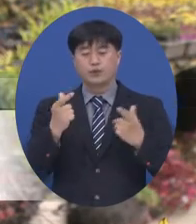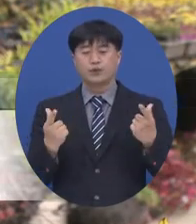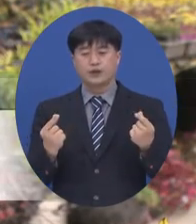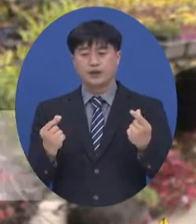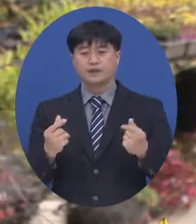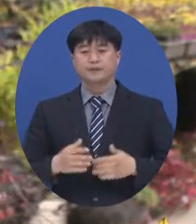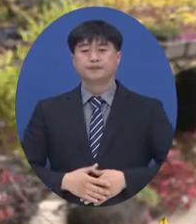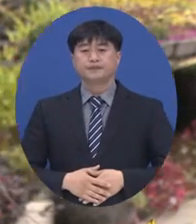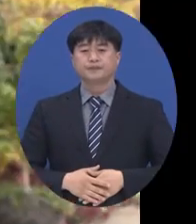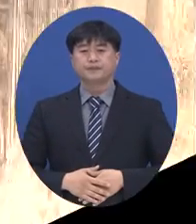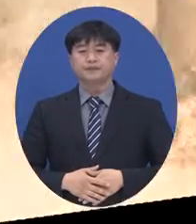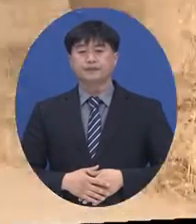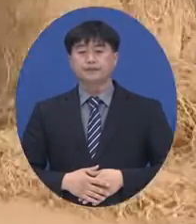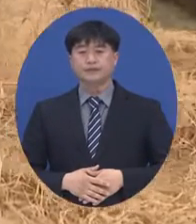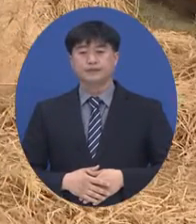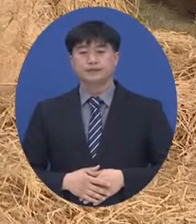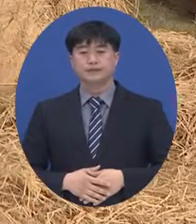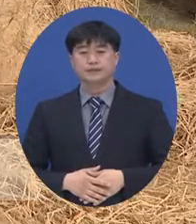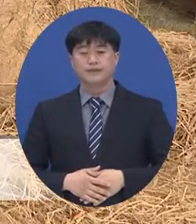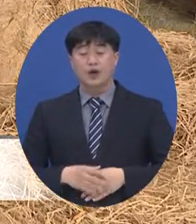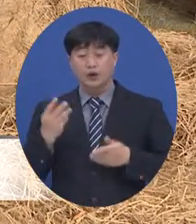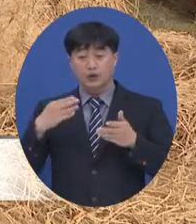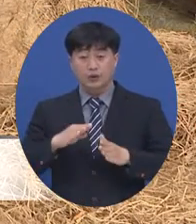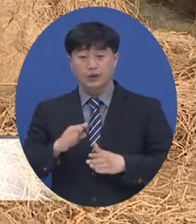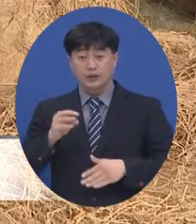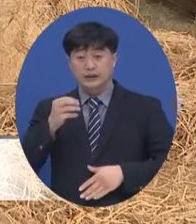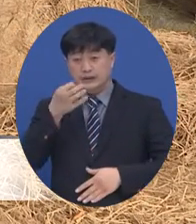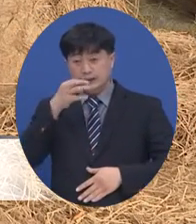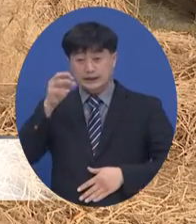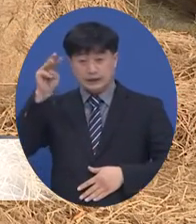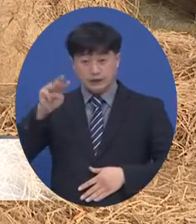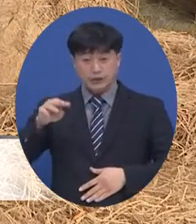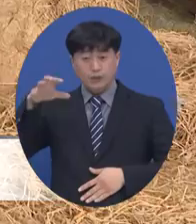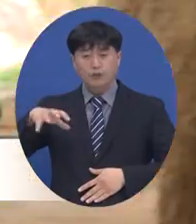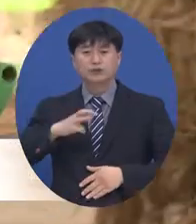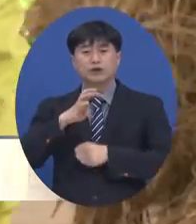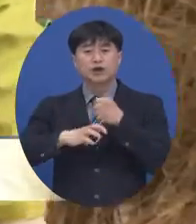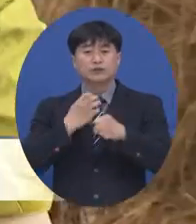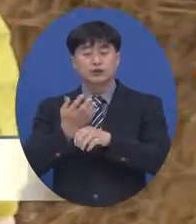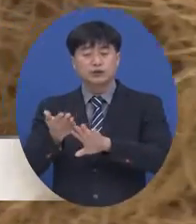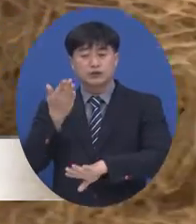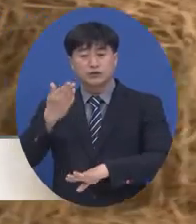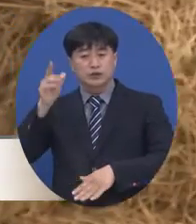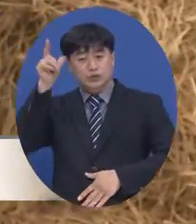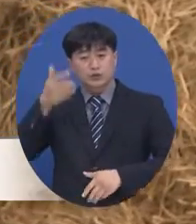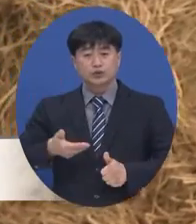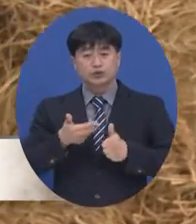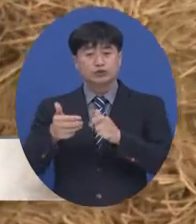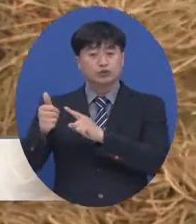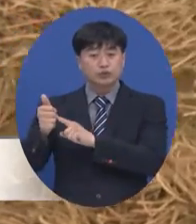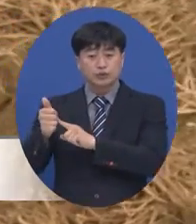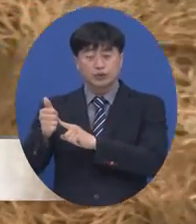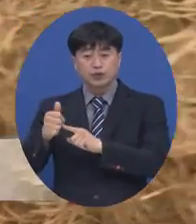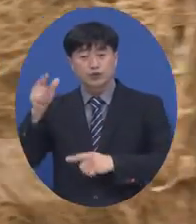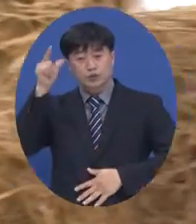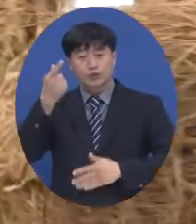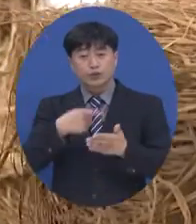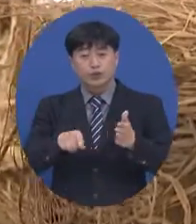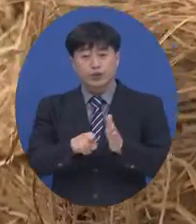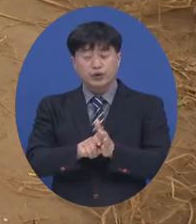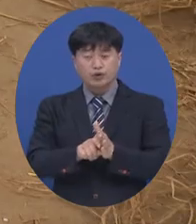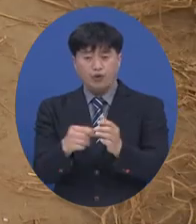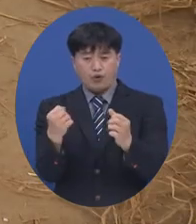좋은거 같습니다 경기도 이천에서 40년 넘게 소를 키워 온 인간 빈 씨는 소를 위해 손수